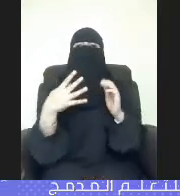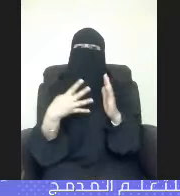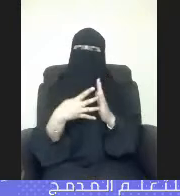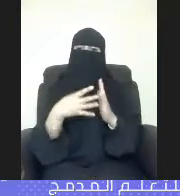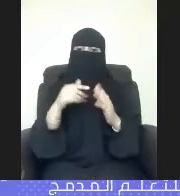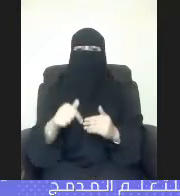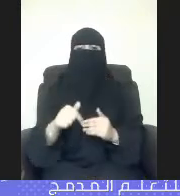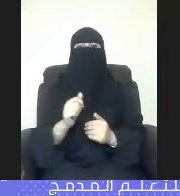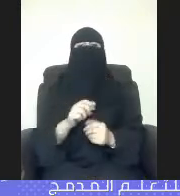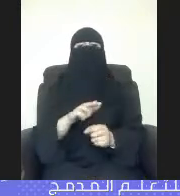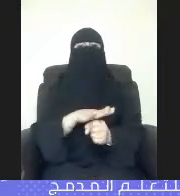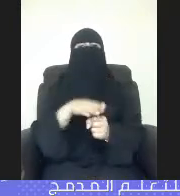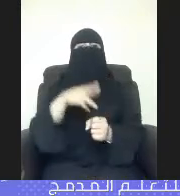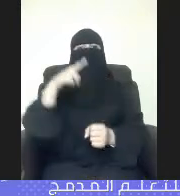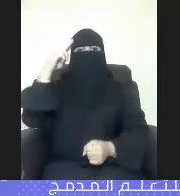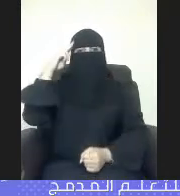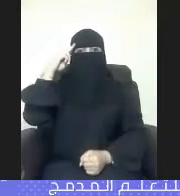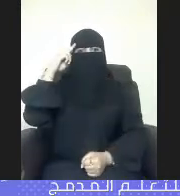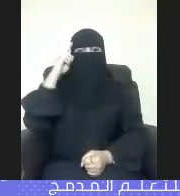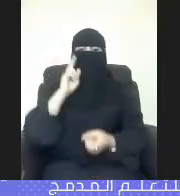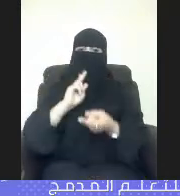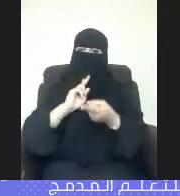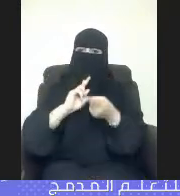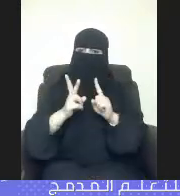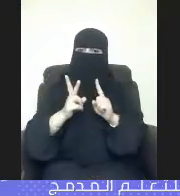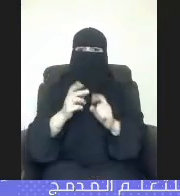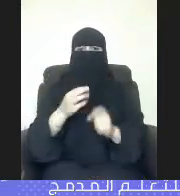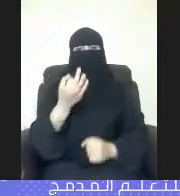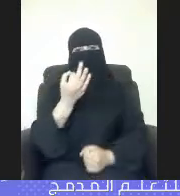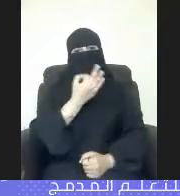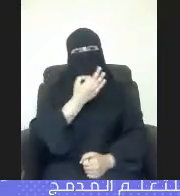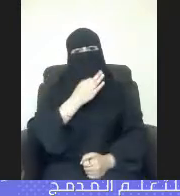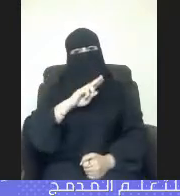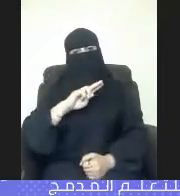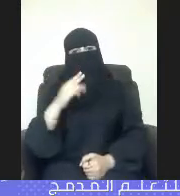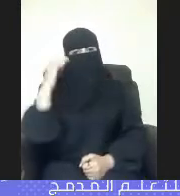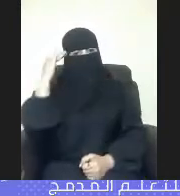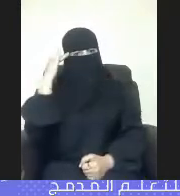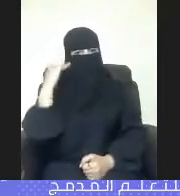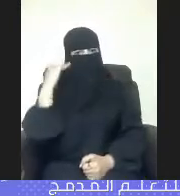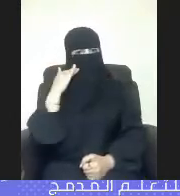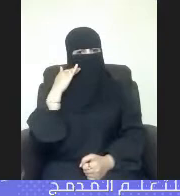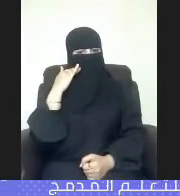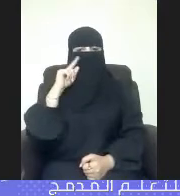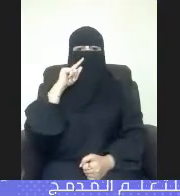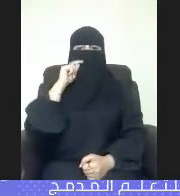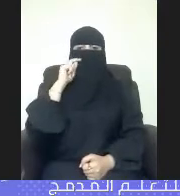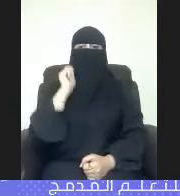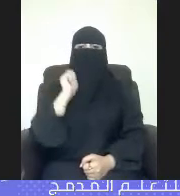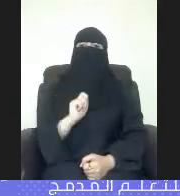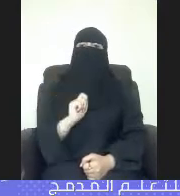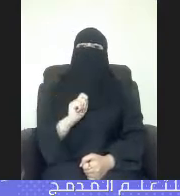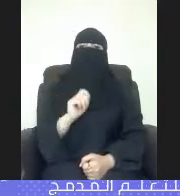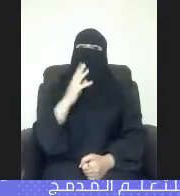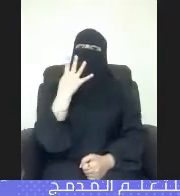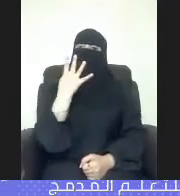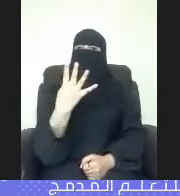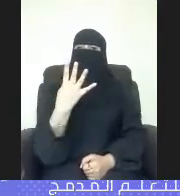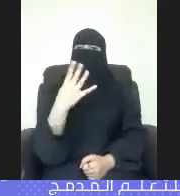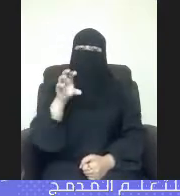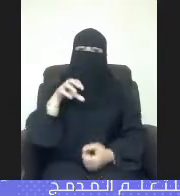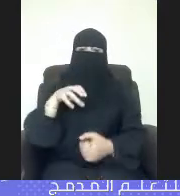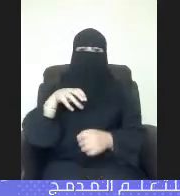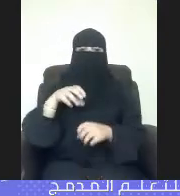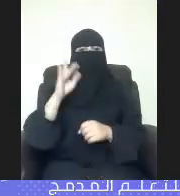والمبارك. 12 متحدث ومتحدثة سيتحفوننا في 4 جلسات وعلى مدار يومين